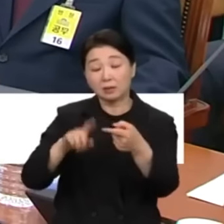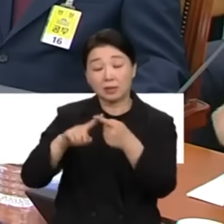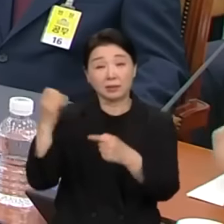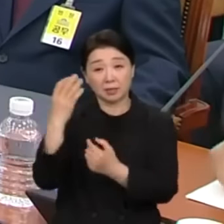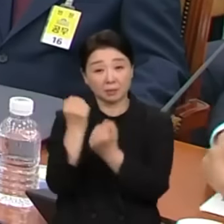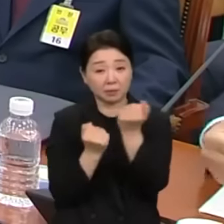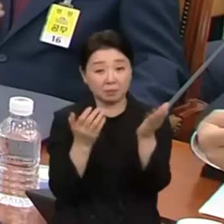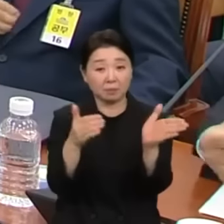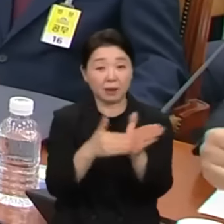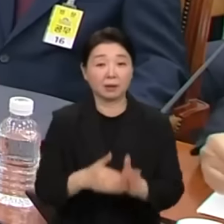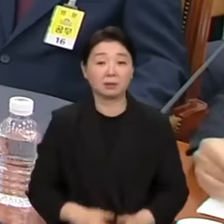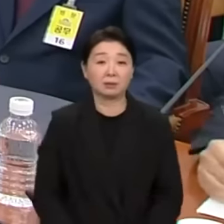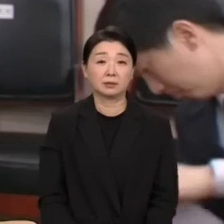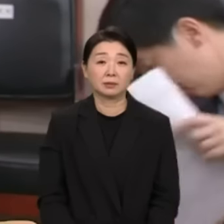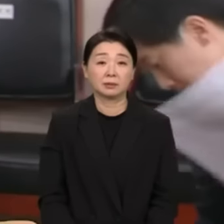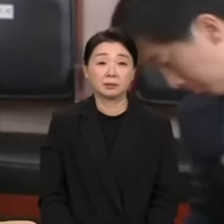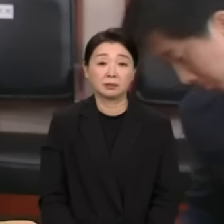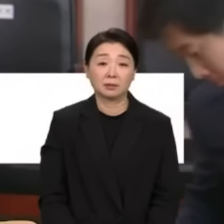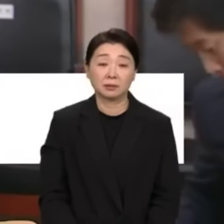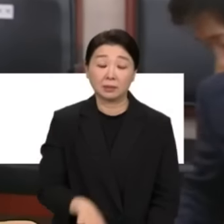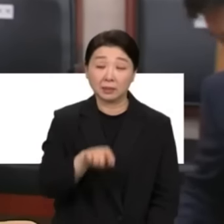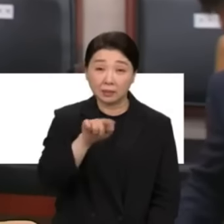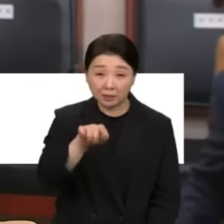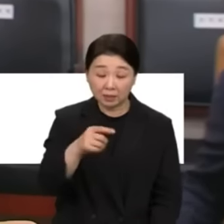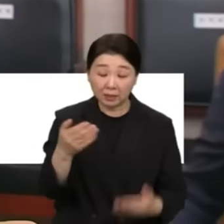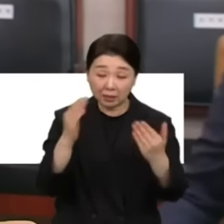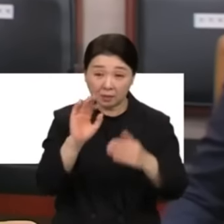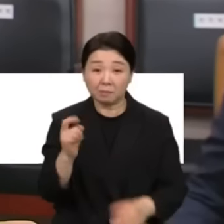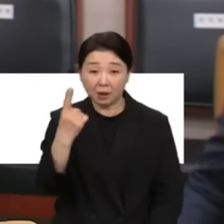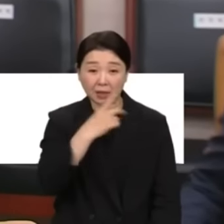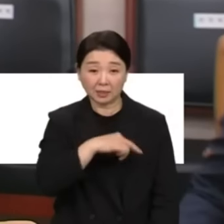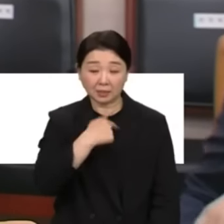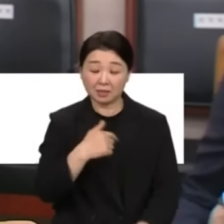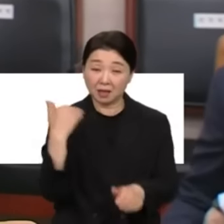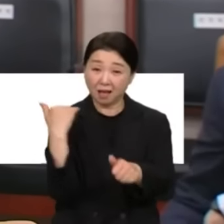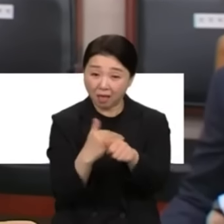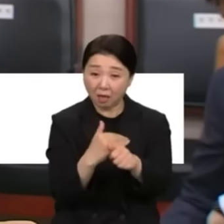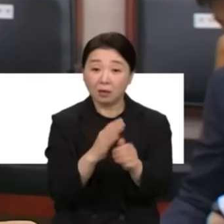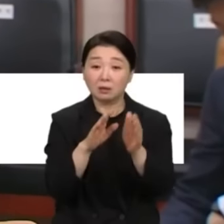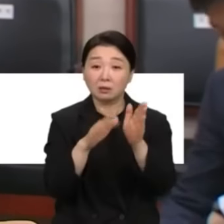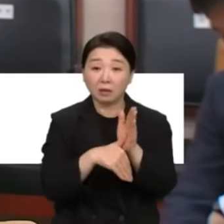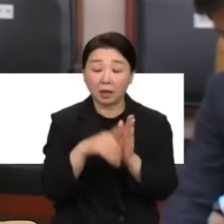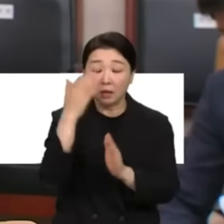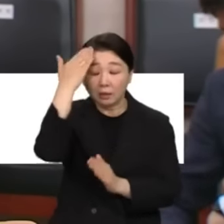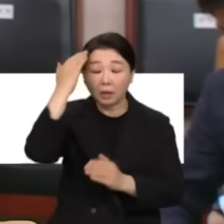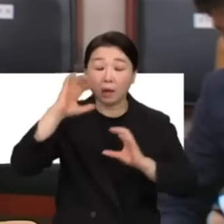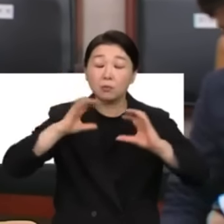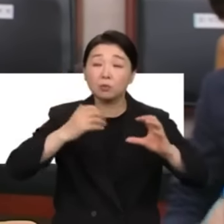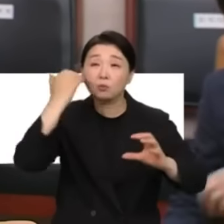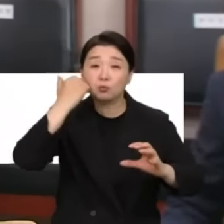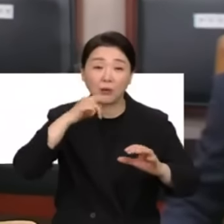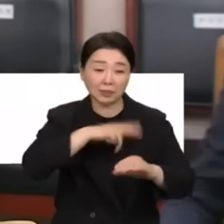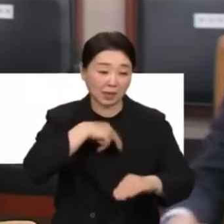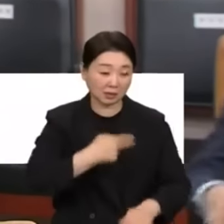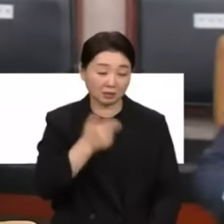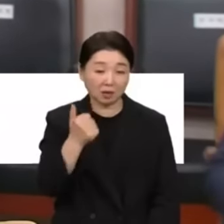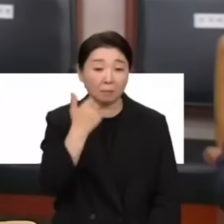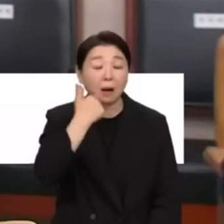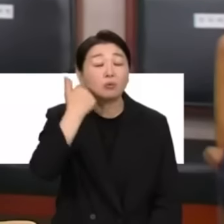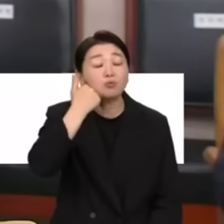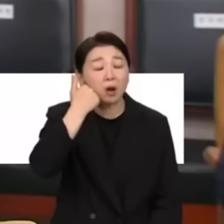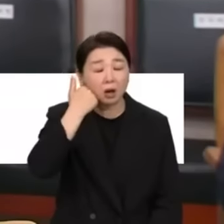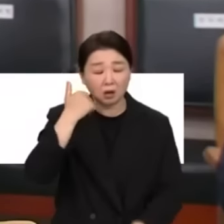한번 설명했습니다. 이런 일로 사단장을 처벌하면 대한민국에서 누가 사단장을 할 수 있겠느냐며 격노하였다고